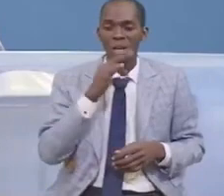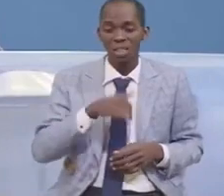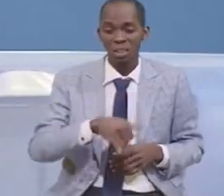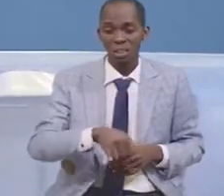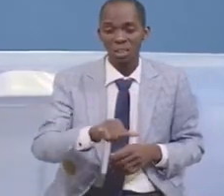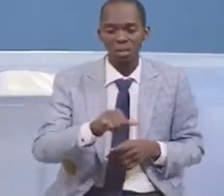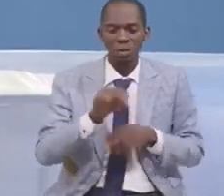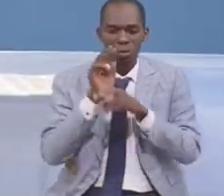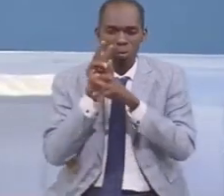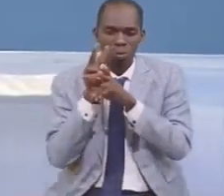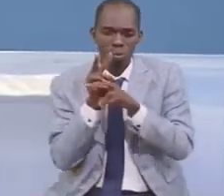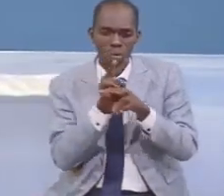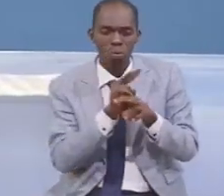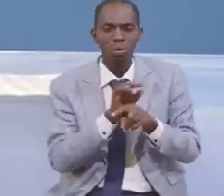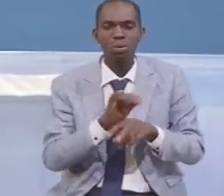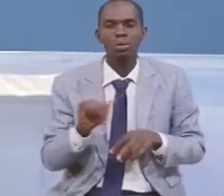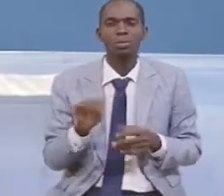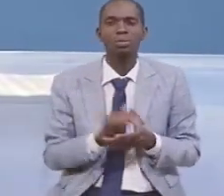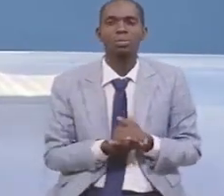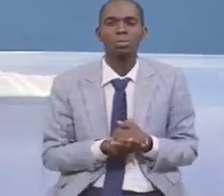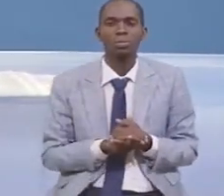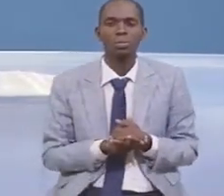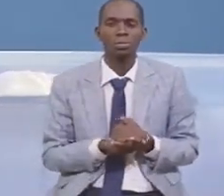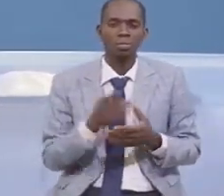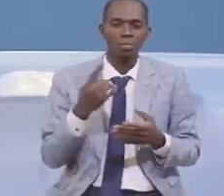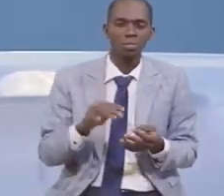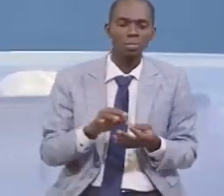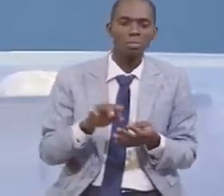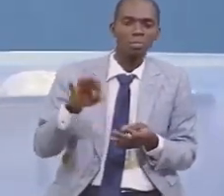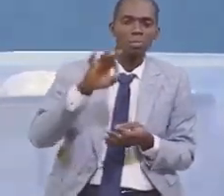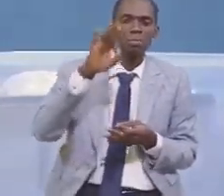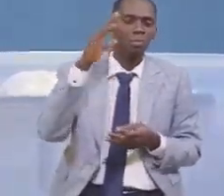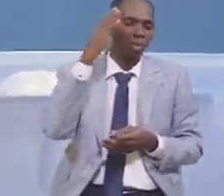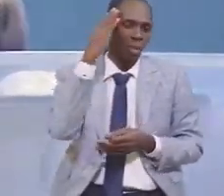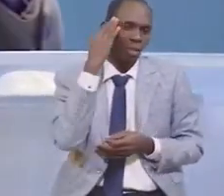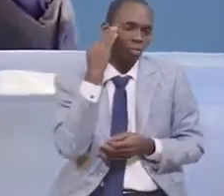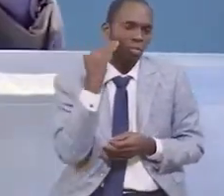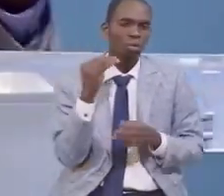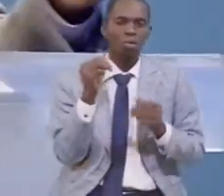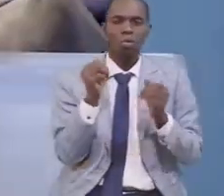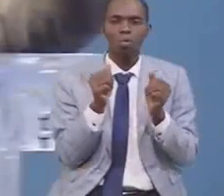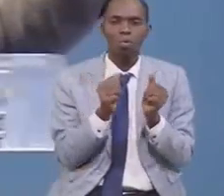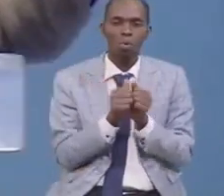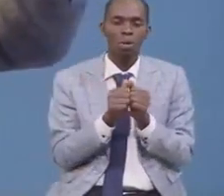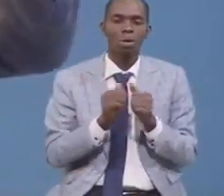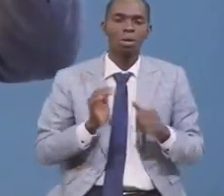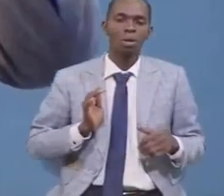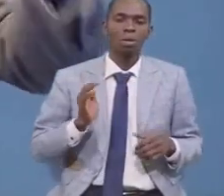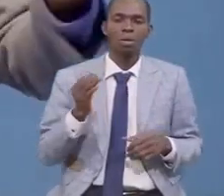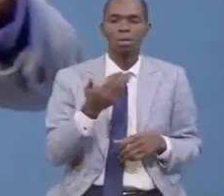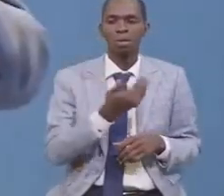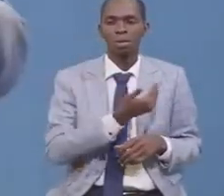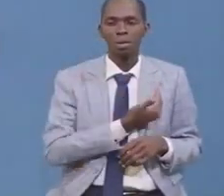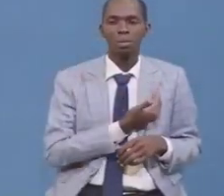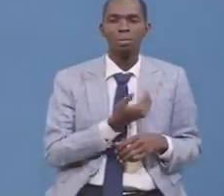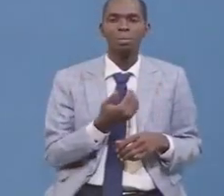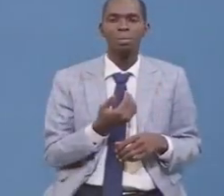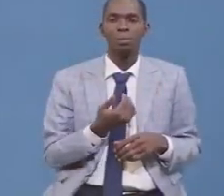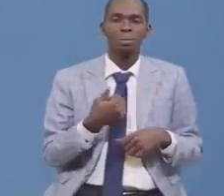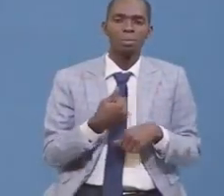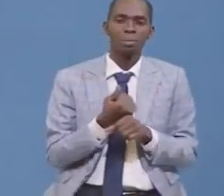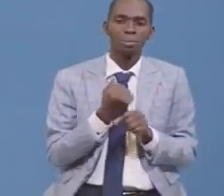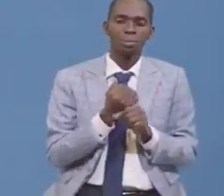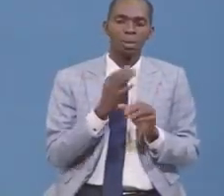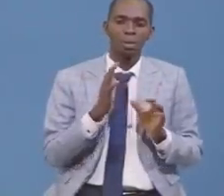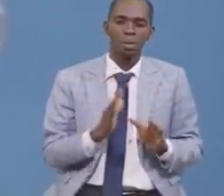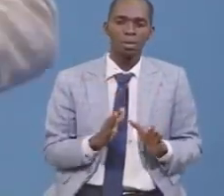ఆయన ఇంకా గమనించుకోమని చెప్తున్నారు. Spiritual experiences ways our maker,